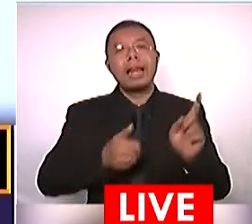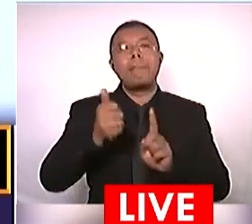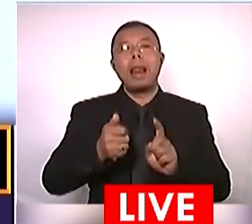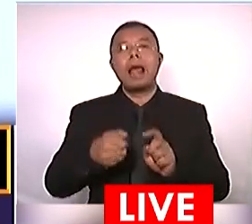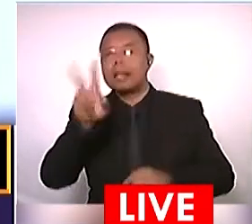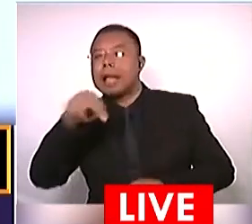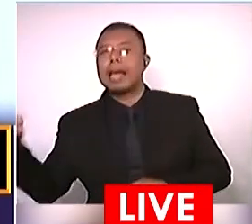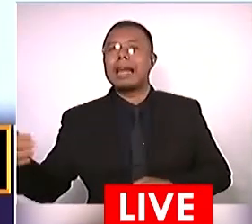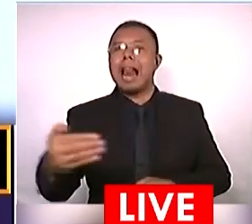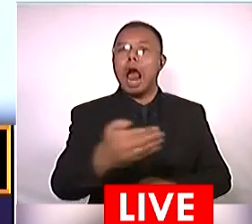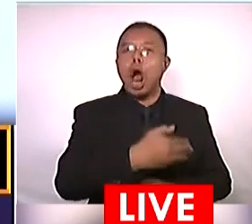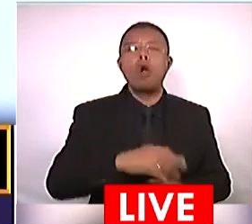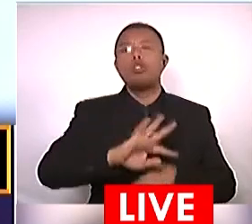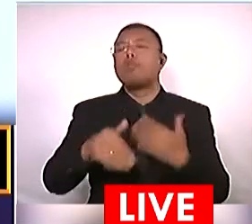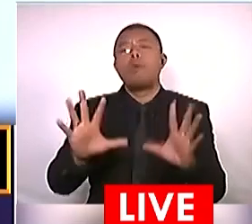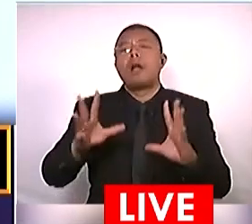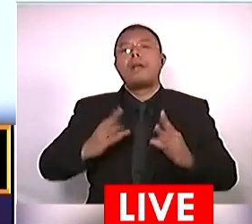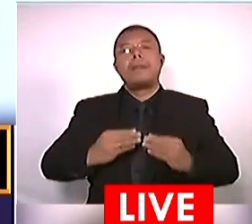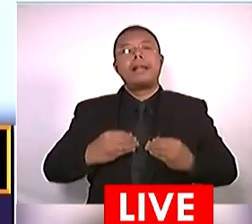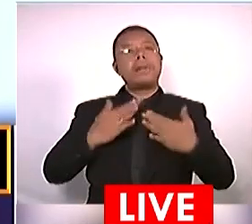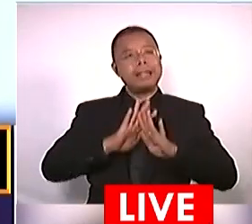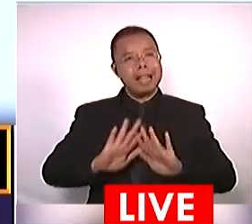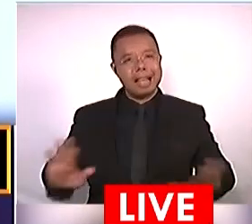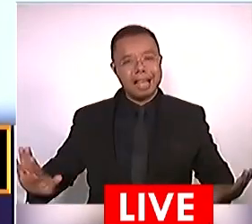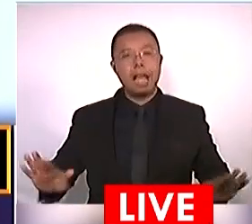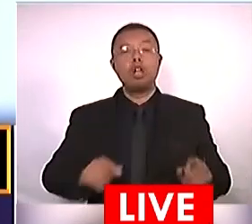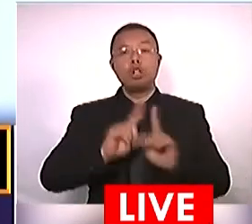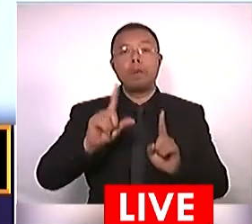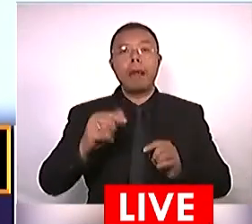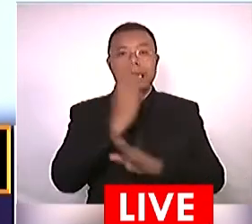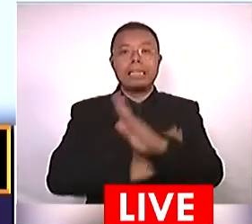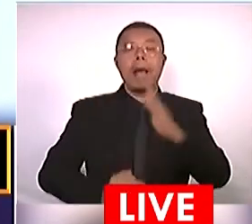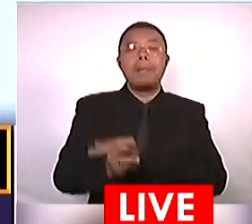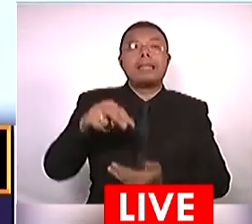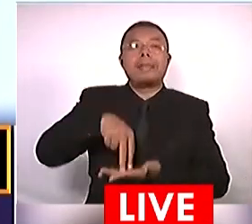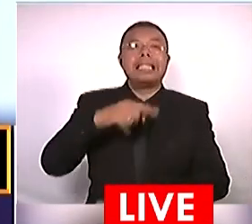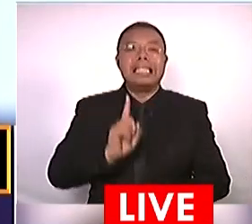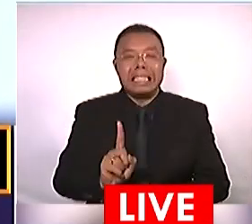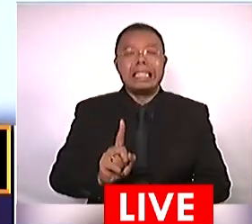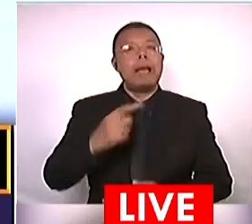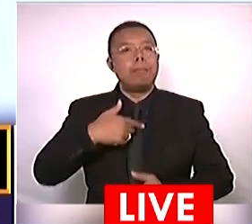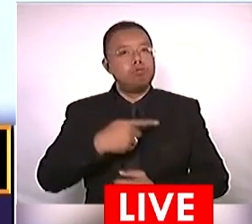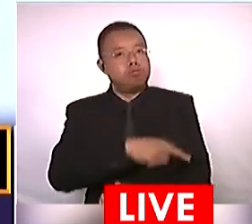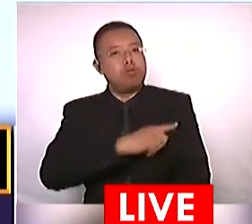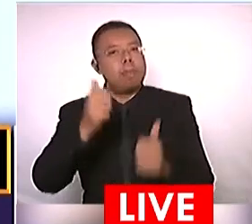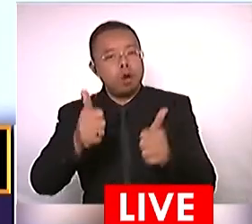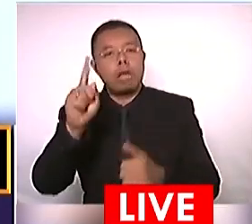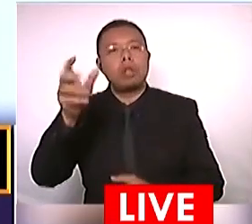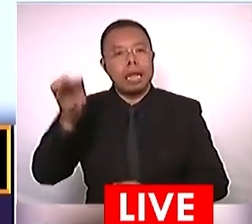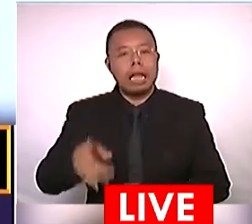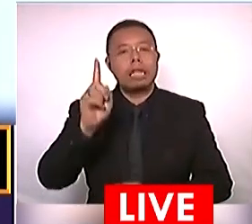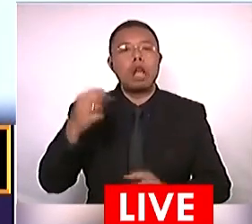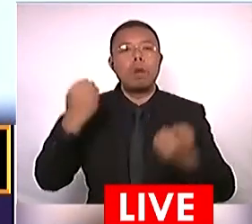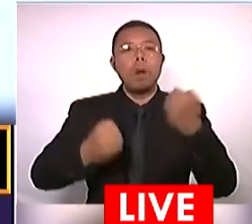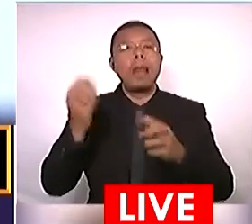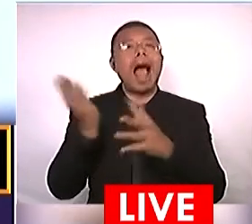laut kita Jaya nelayan Sejahtera 17 disabilitas Mandiri berprestasi satu Desa satu